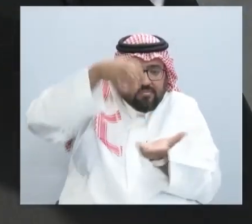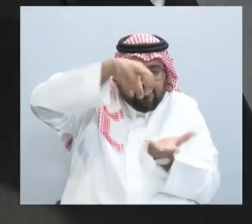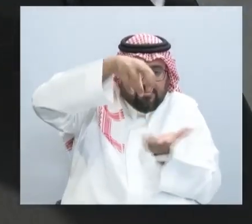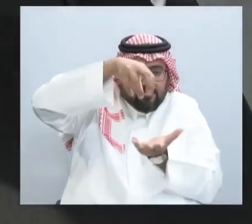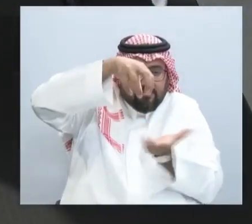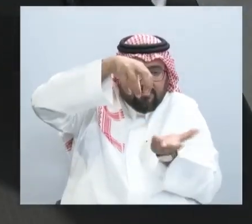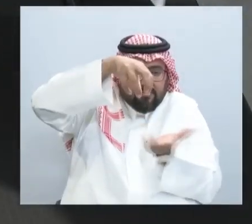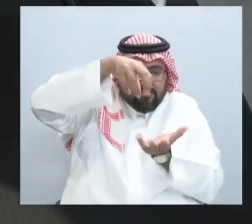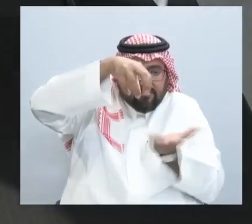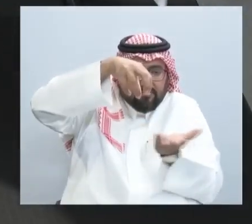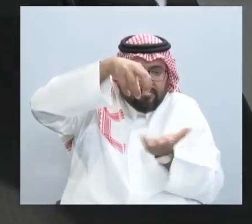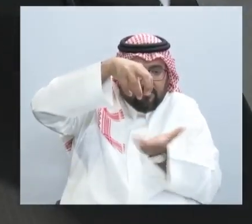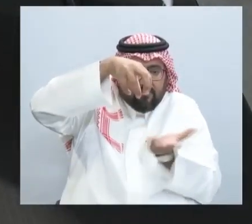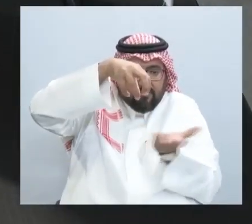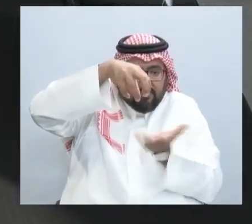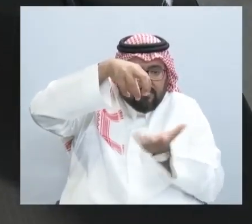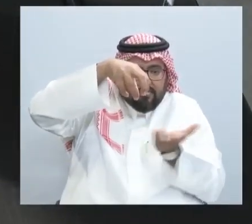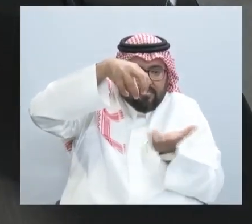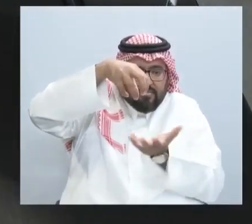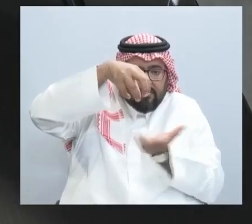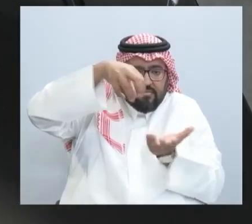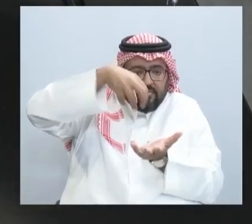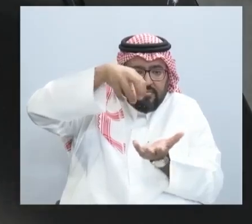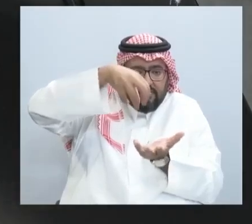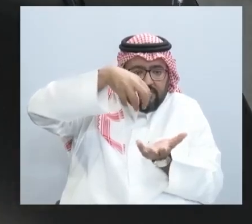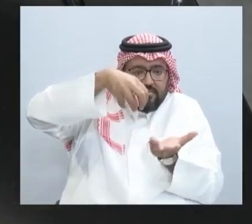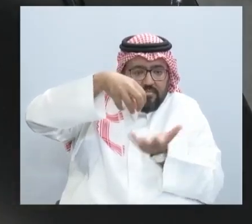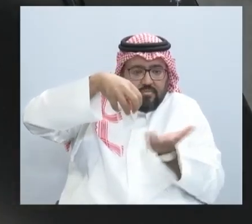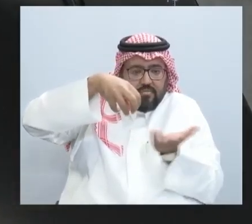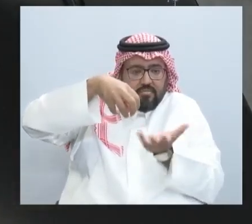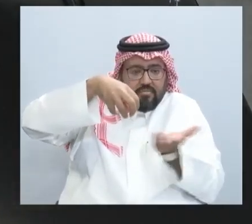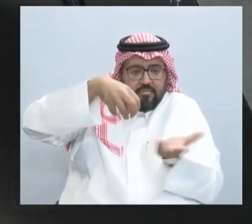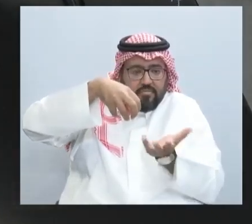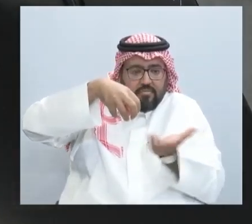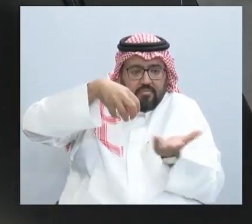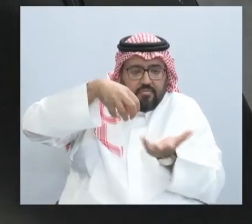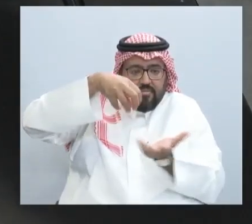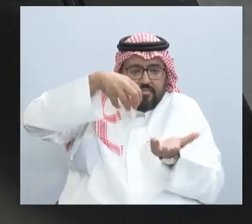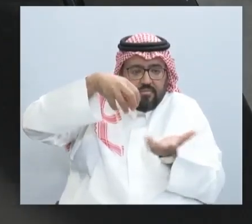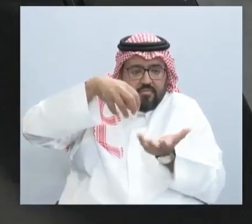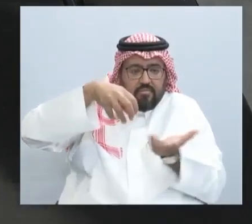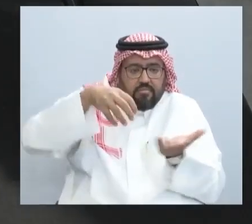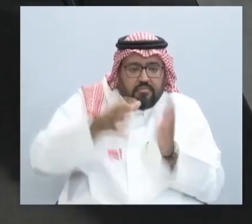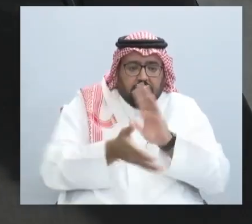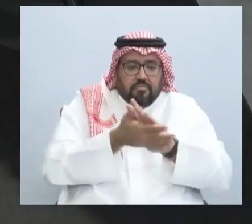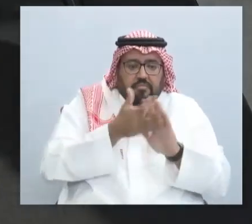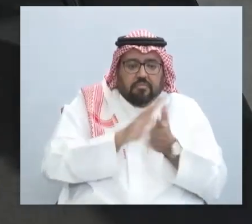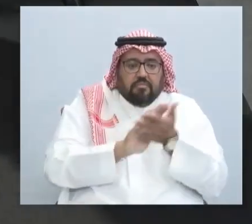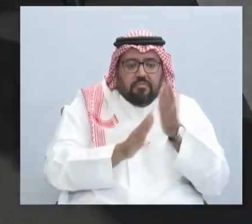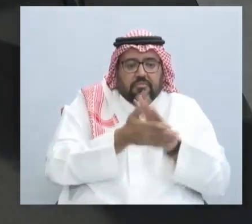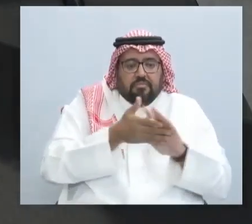بنسره في اداه المرشح لاحظ ماذا يحدث ماذا تشاهد